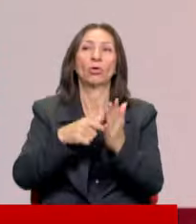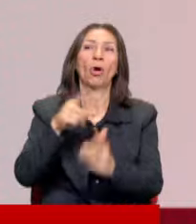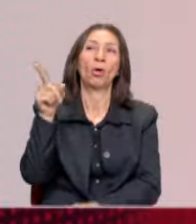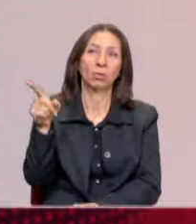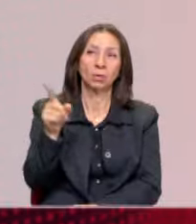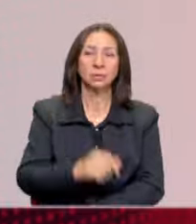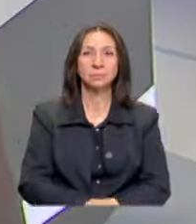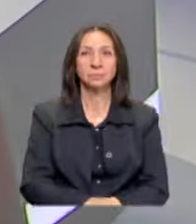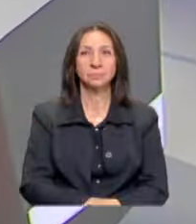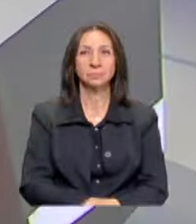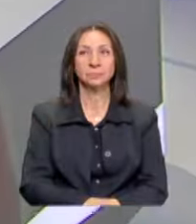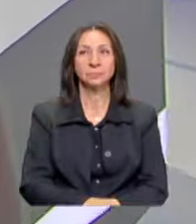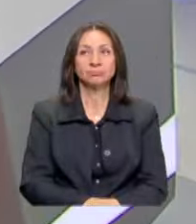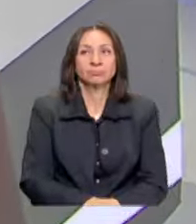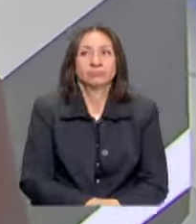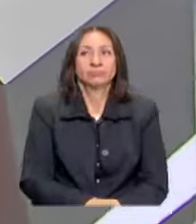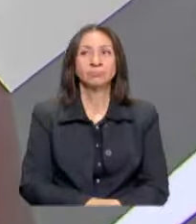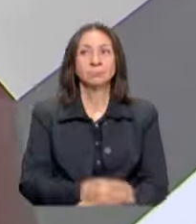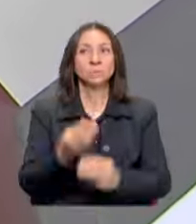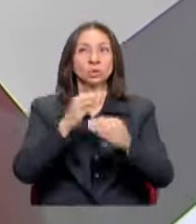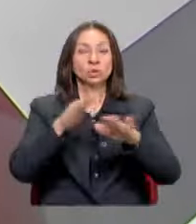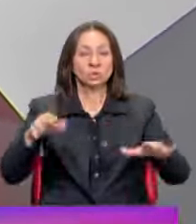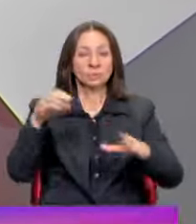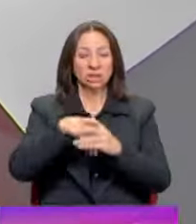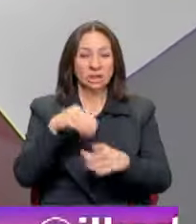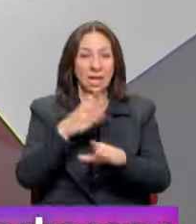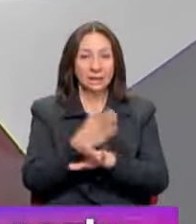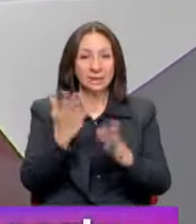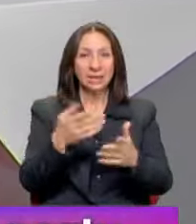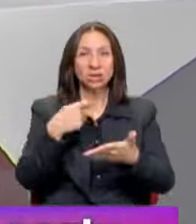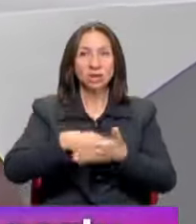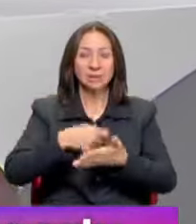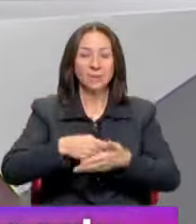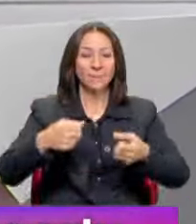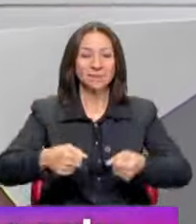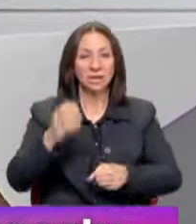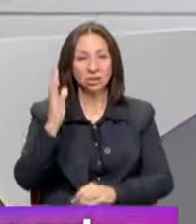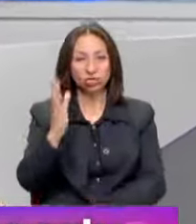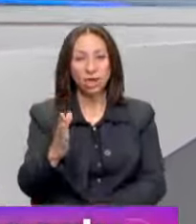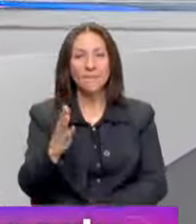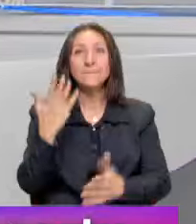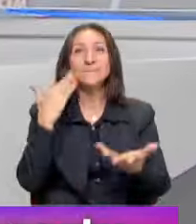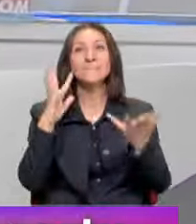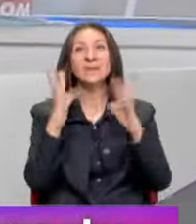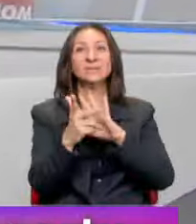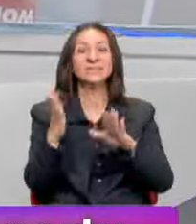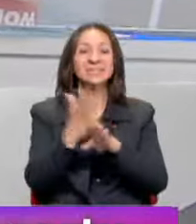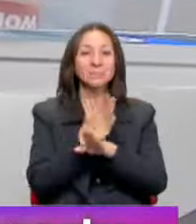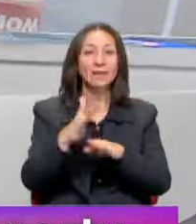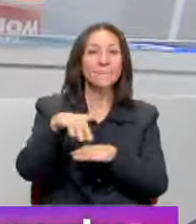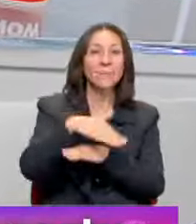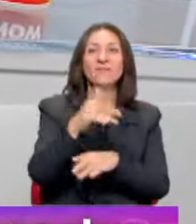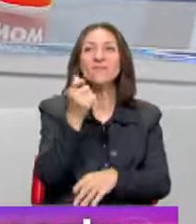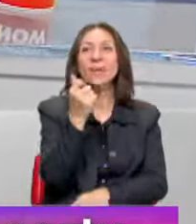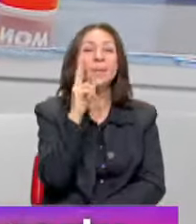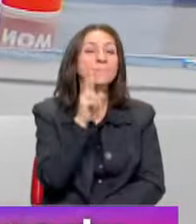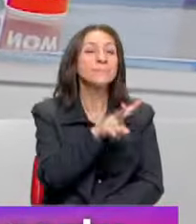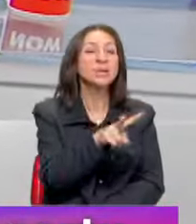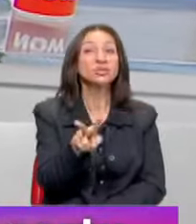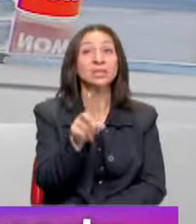yer aldı Efendim şimdi çocuklarımız için aslında Çarşı pazara çıkacağız mevsim sebze meyveleri fiyatlarına